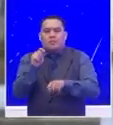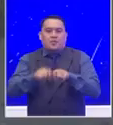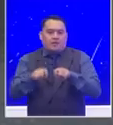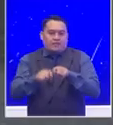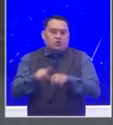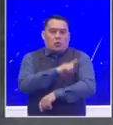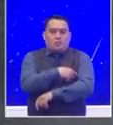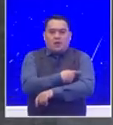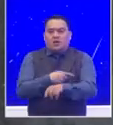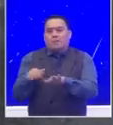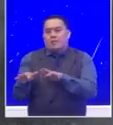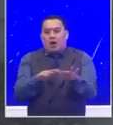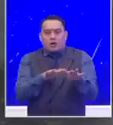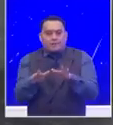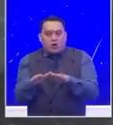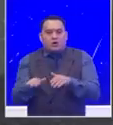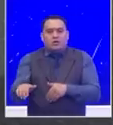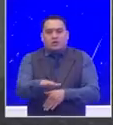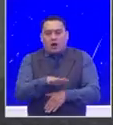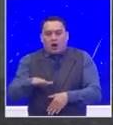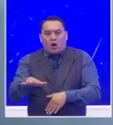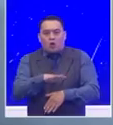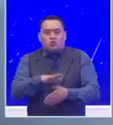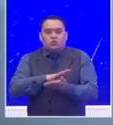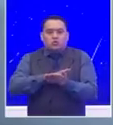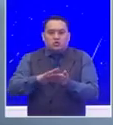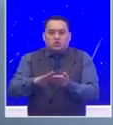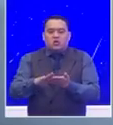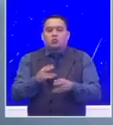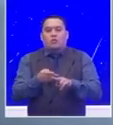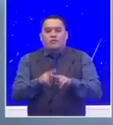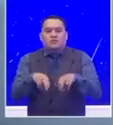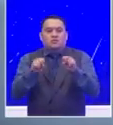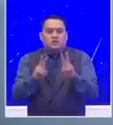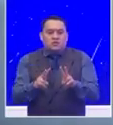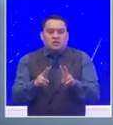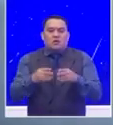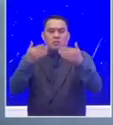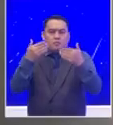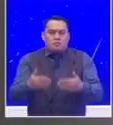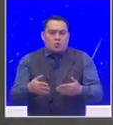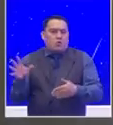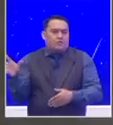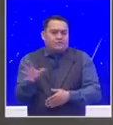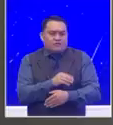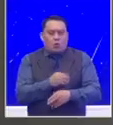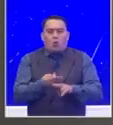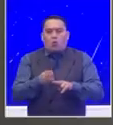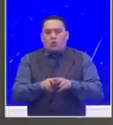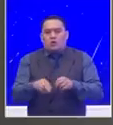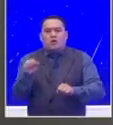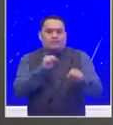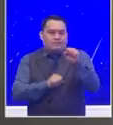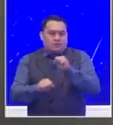ежедневных санитарных мероприятий, прилегающая территория объекта орошается гипохлоритом натрия. Полы, стены, перила, поручни, дверные ручки и